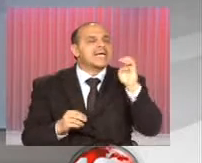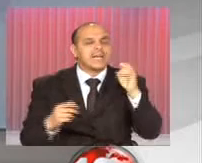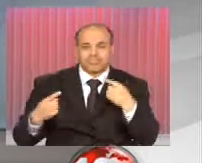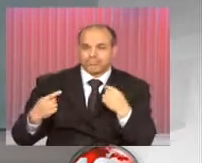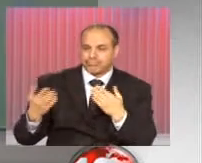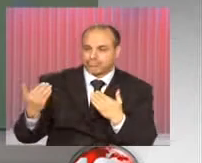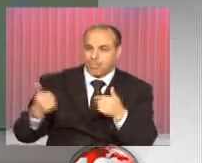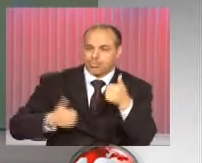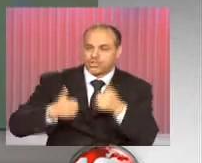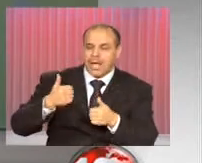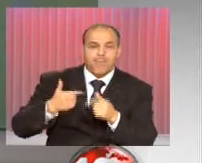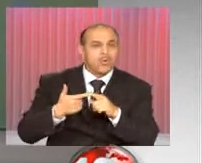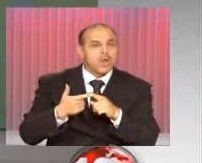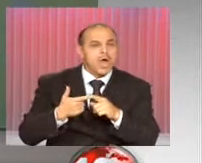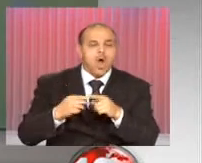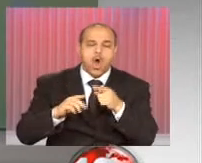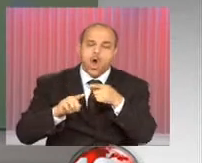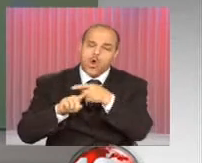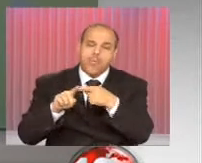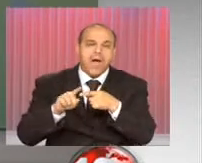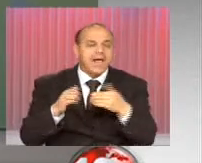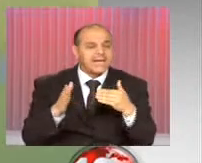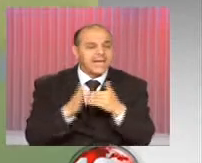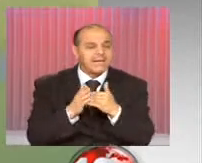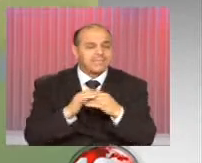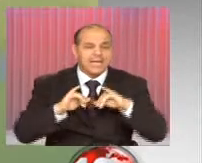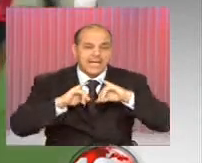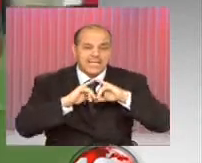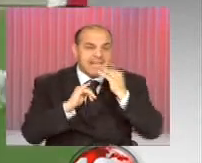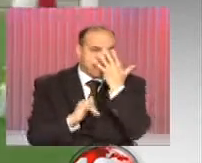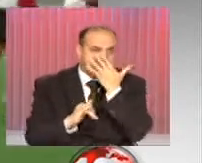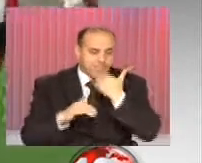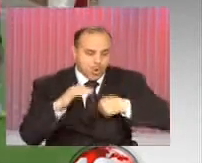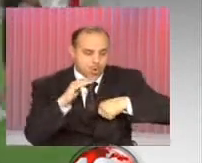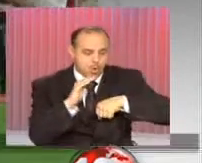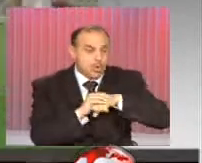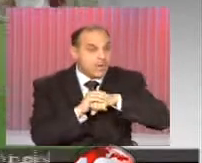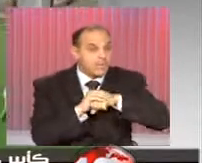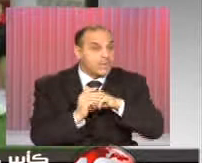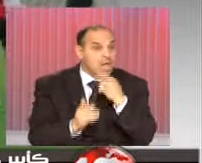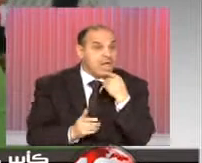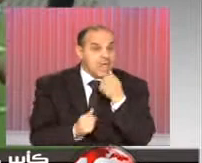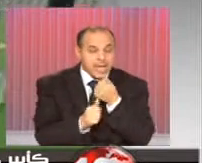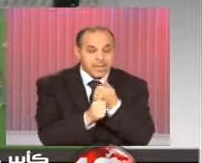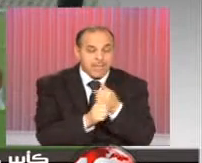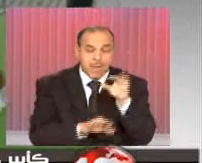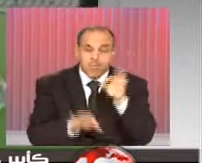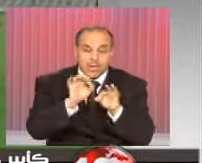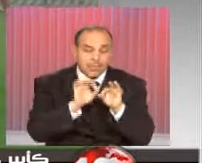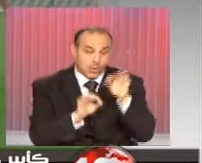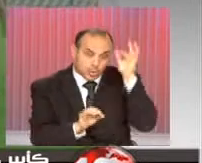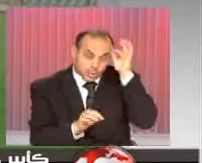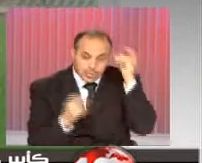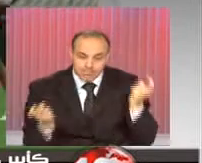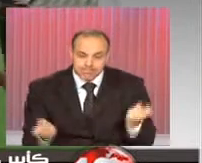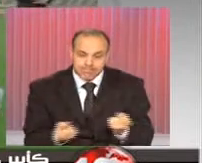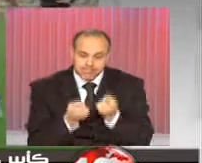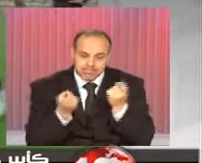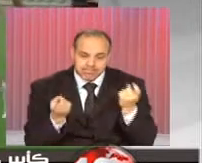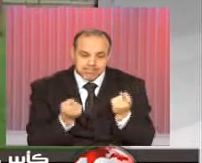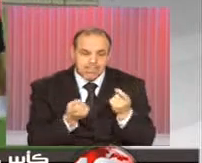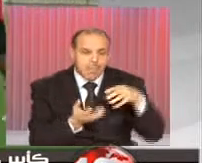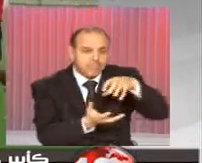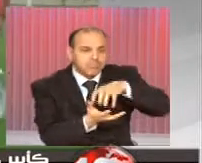مستضيف المسابقة لحساب الدور ربع النهائي من كأس الأمم الإفريقية لكرة القدم، يتابع المنتخب التونسي تدريباته بملعب